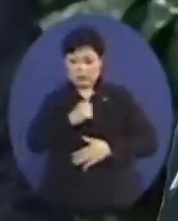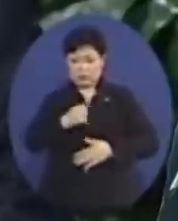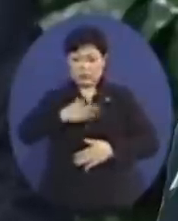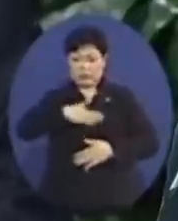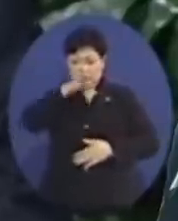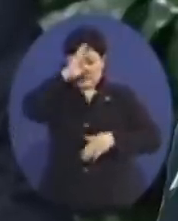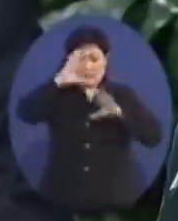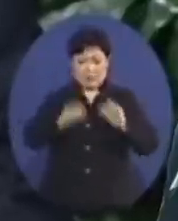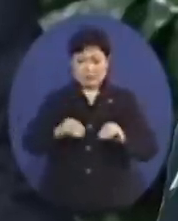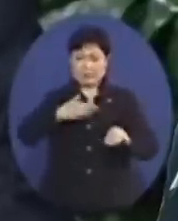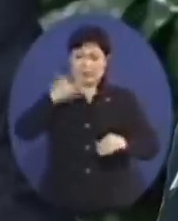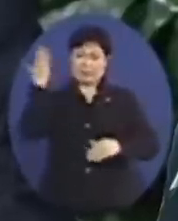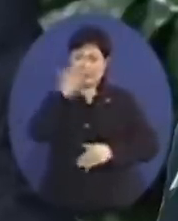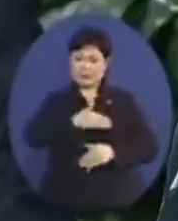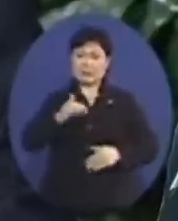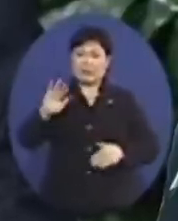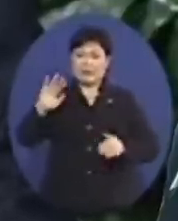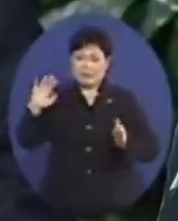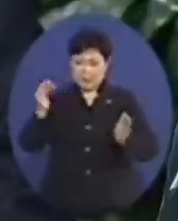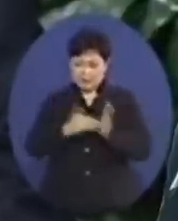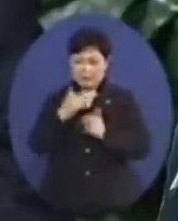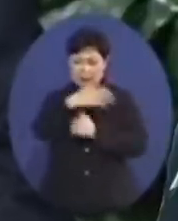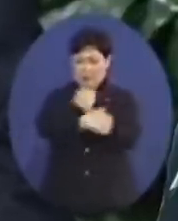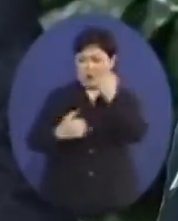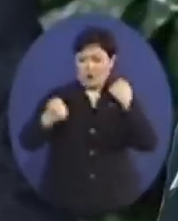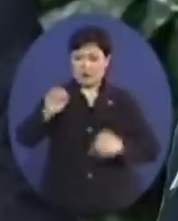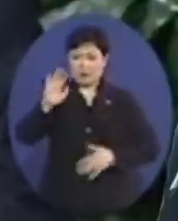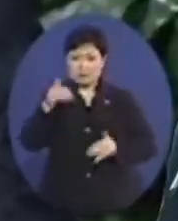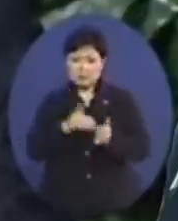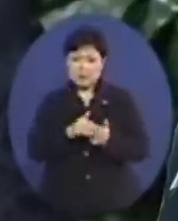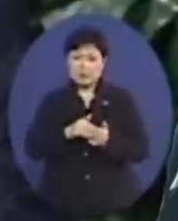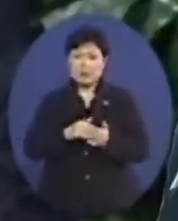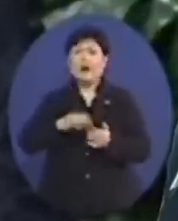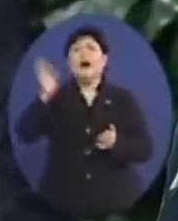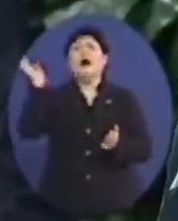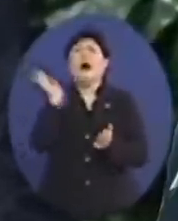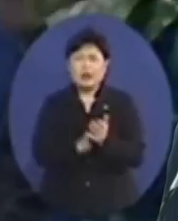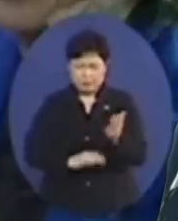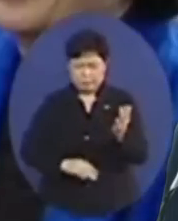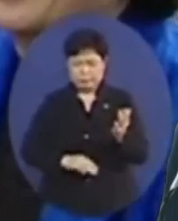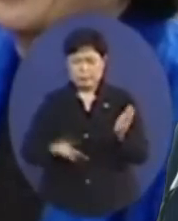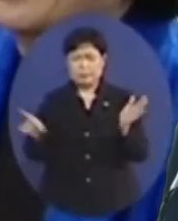나았습니다. 건강이 되었습니다. 아이고 안 믿어지네.